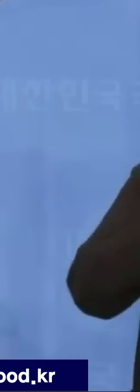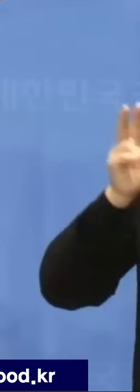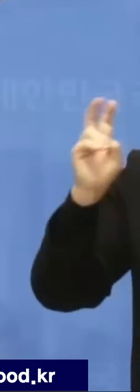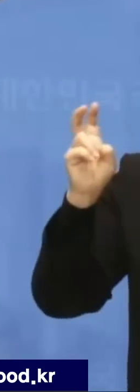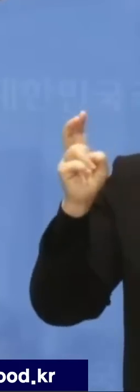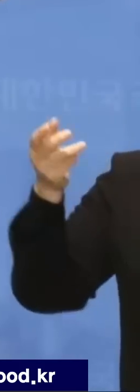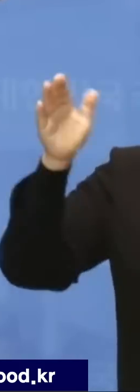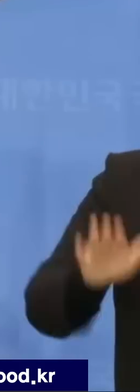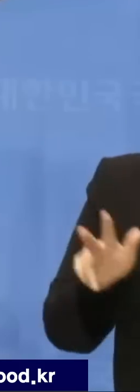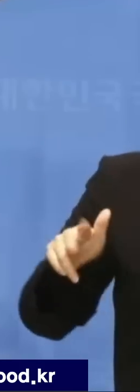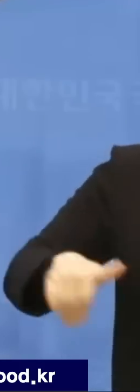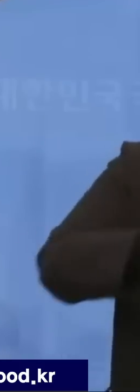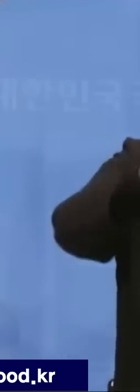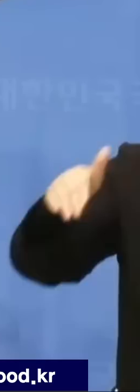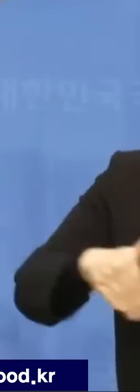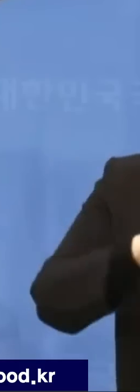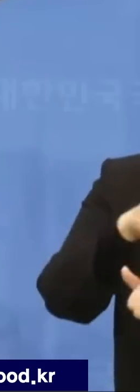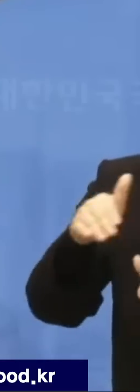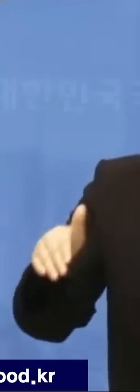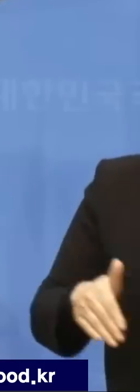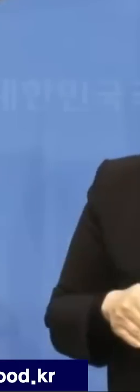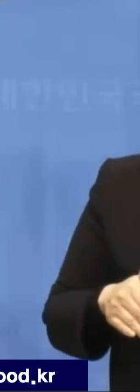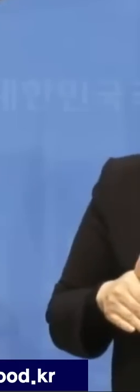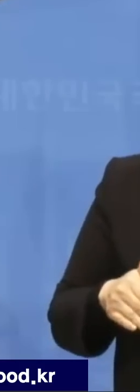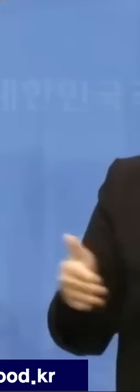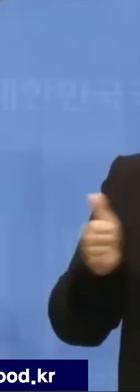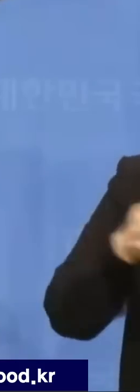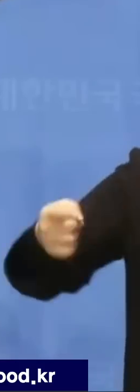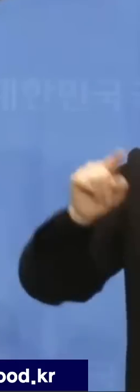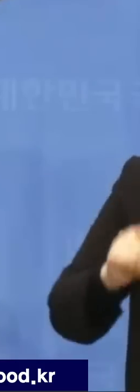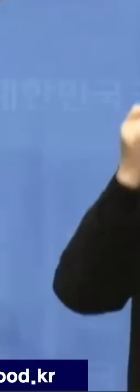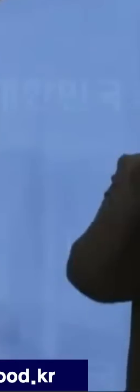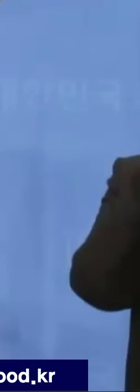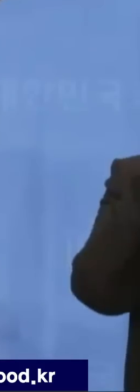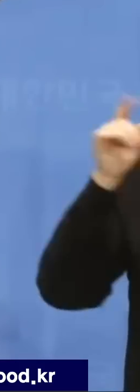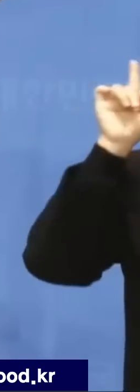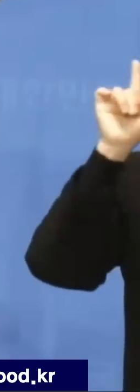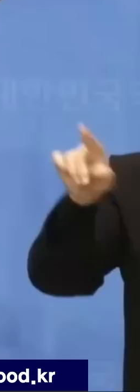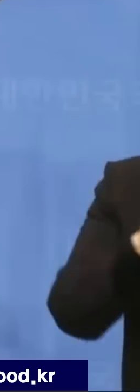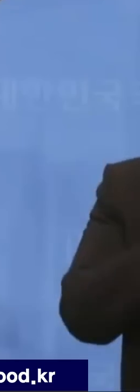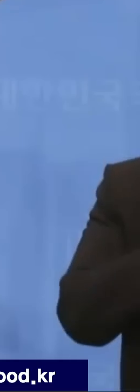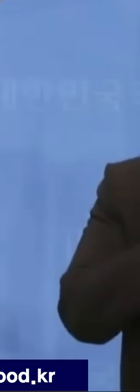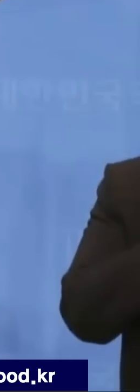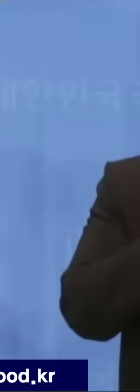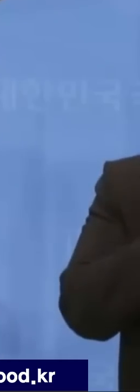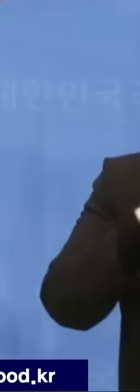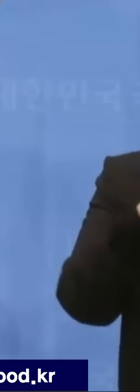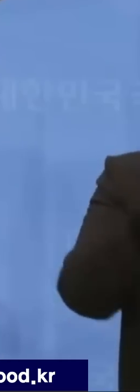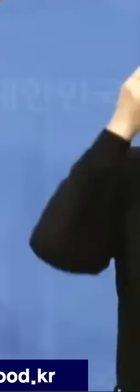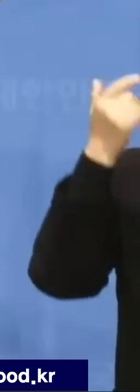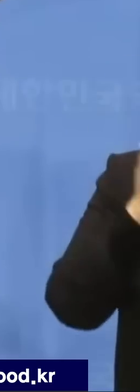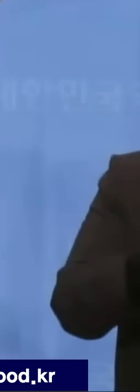것입니다. 하지만 물리적으로 그러지 못하는 상황이고 내일 과연